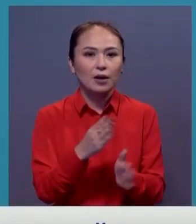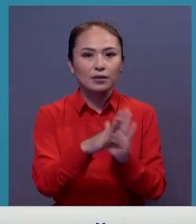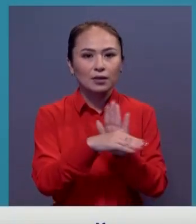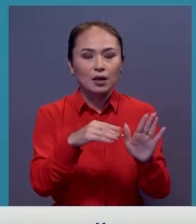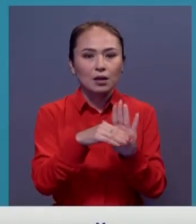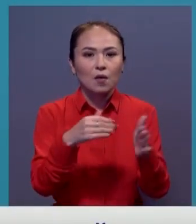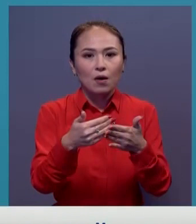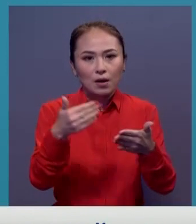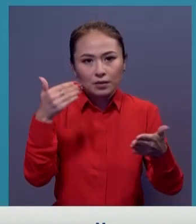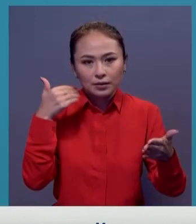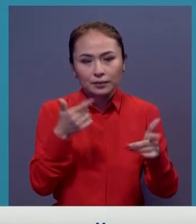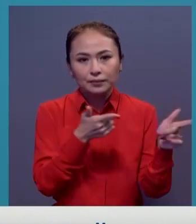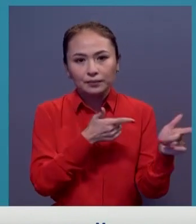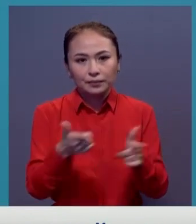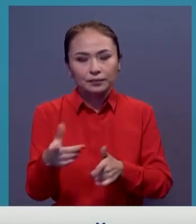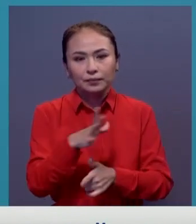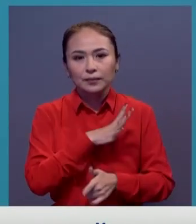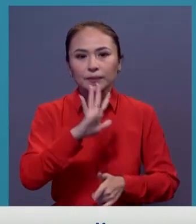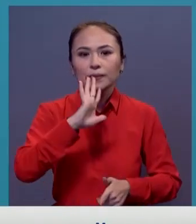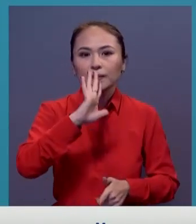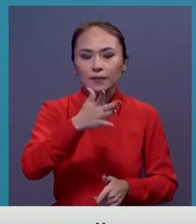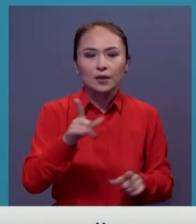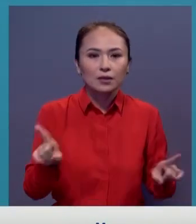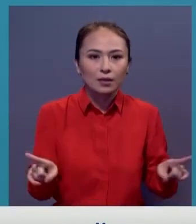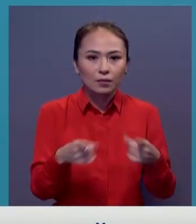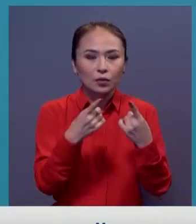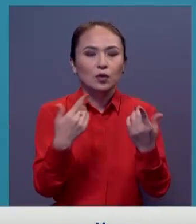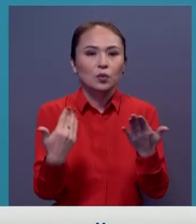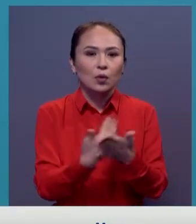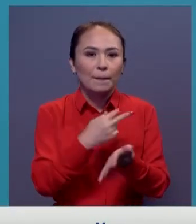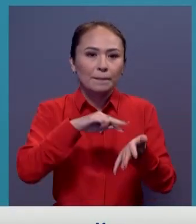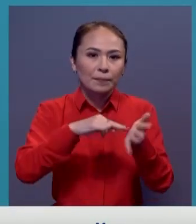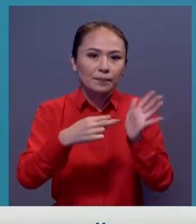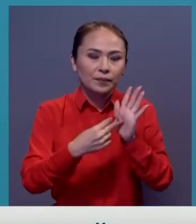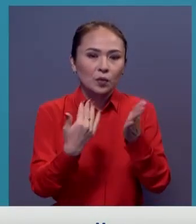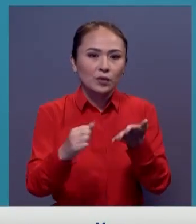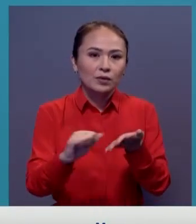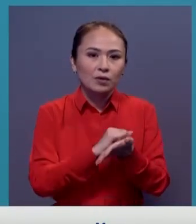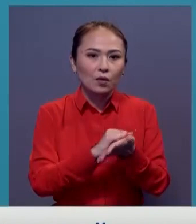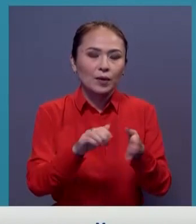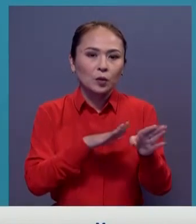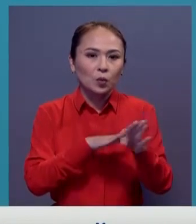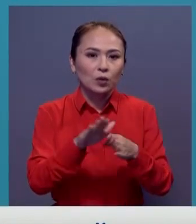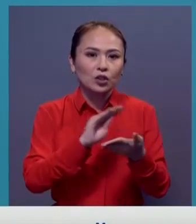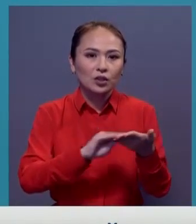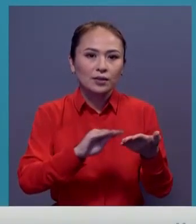бағдарламасын әзірледік. Алдағы 5 жылда елді дамытудың тың жоспары осы құжатта толық жазылған.